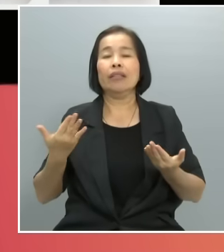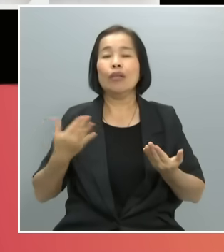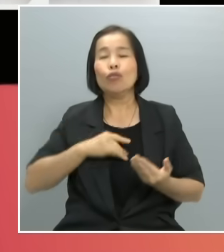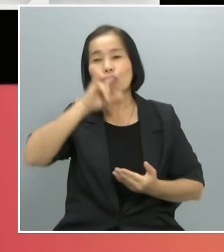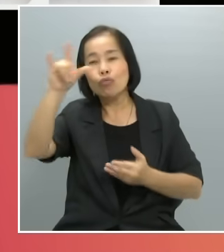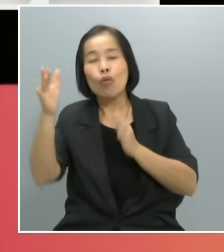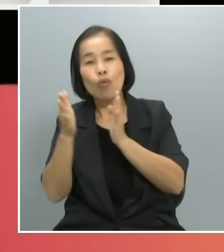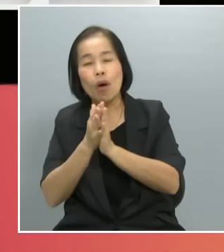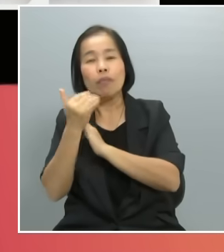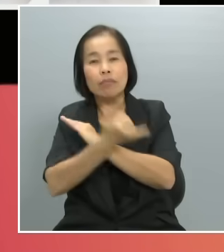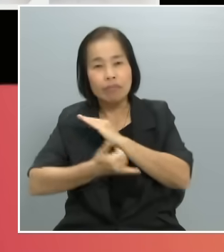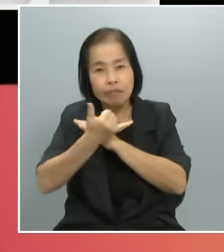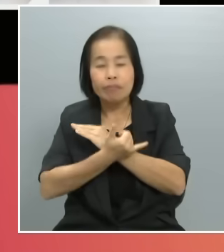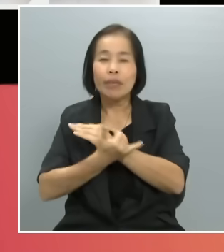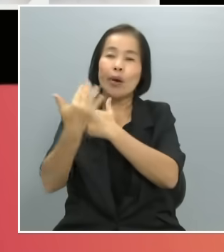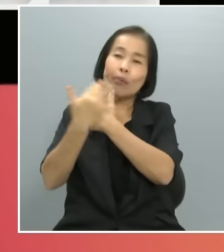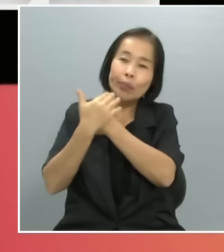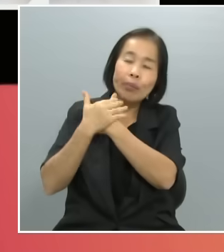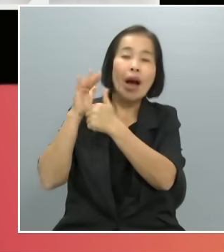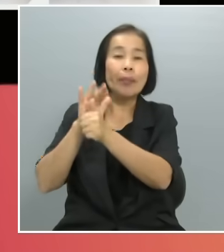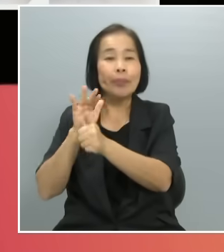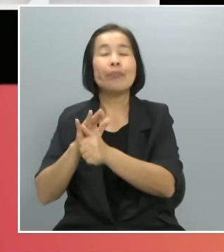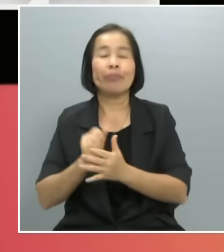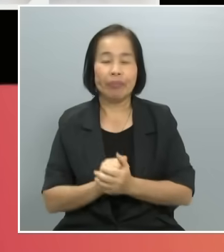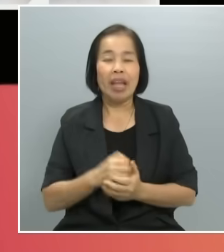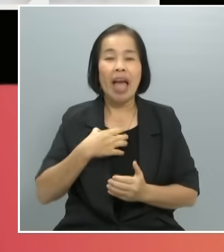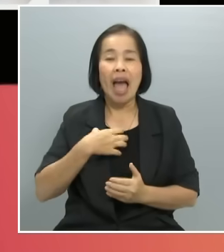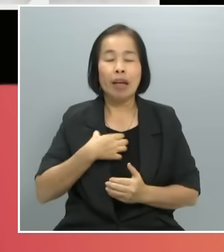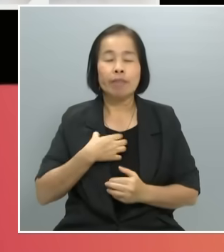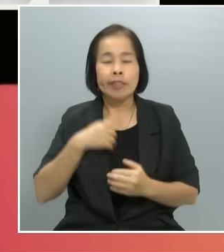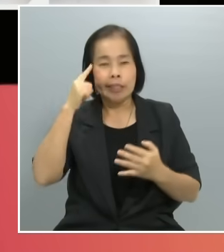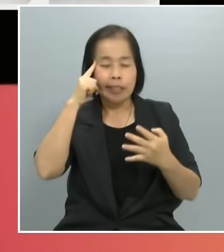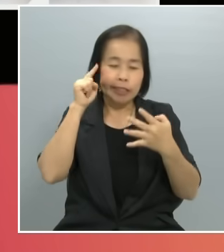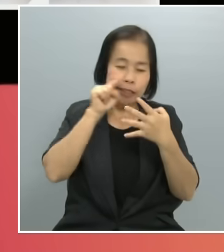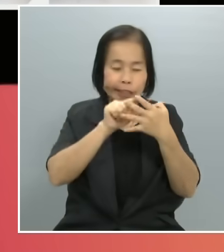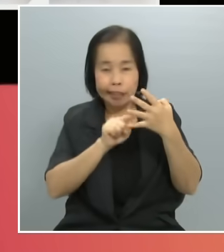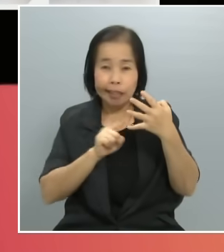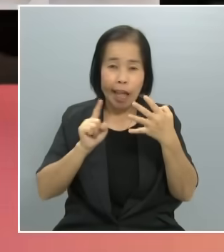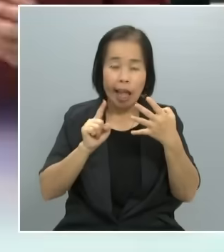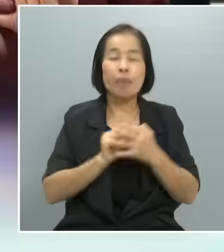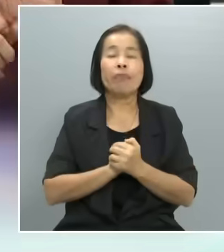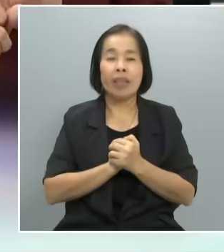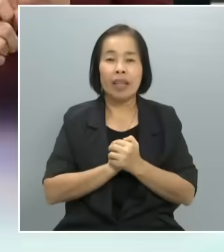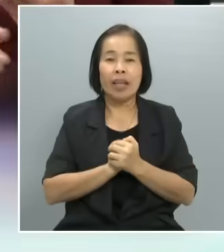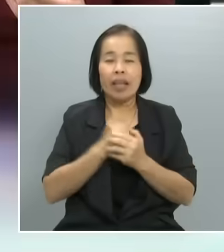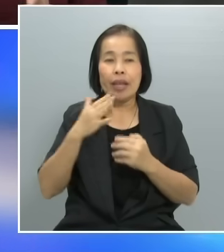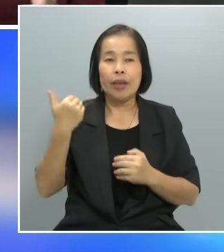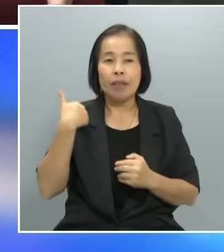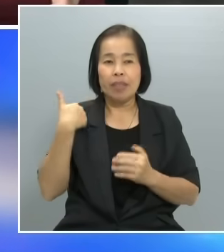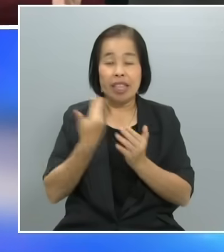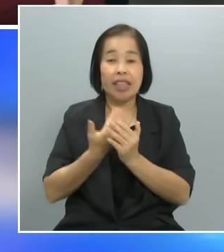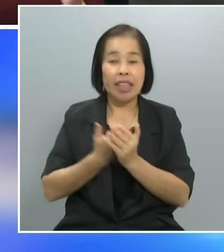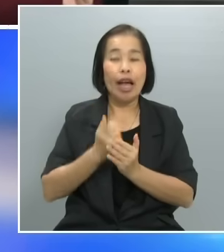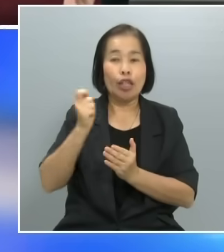ามีก็เหมือนช่วยดูแลเขาอย่างเงี้ยนะฮะก็ปรากฏว่าก็ตกลงนะฮะทีนี้วิธีการคืออะไรวิธีการคือจะมีการจ่ายเงินไป